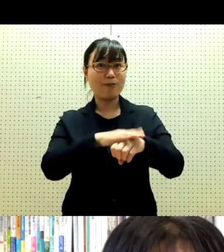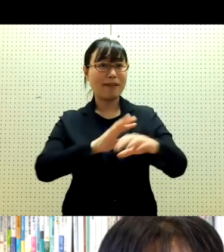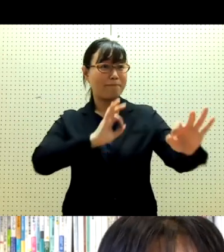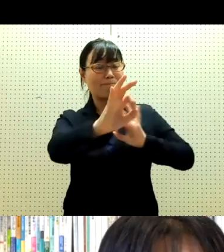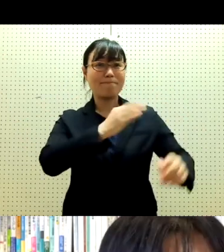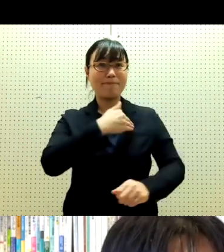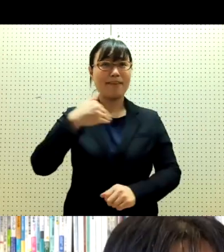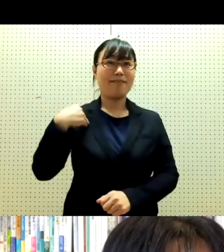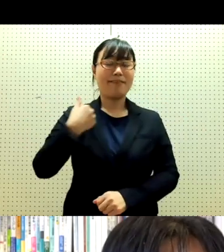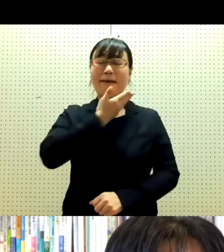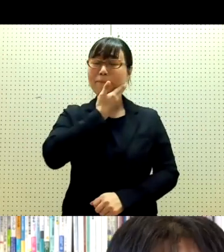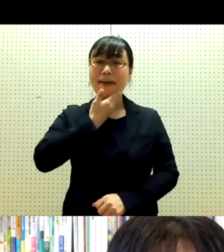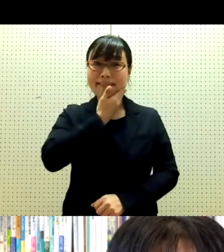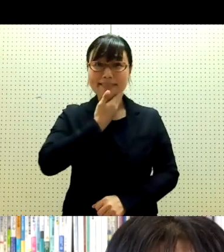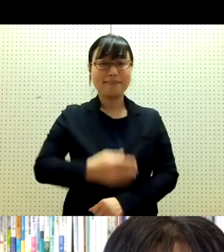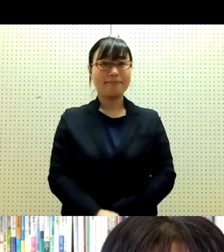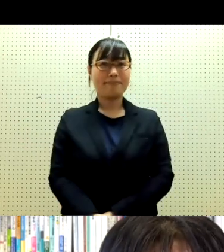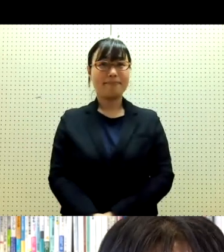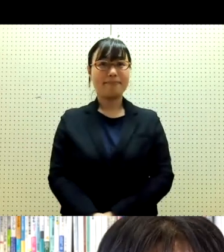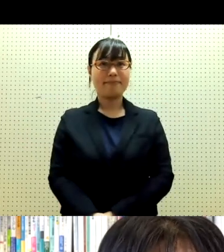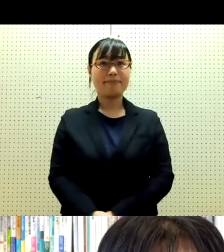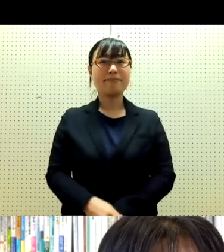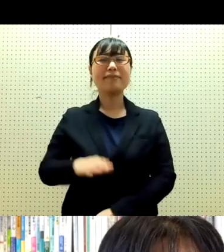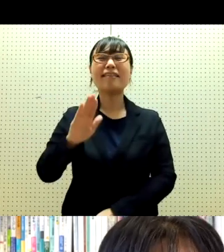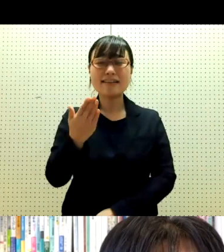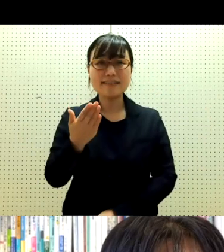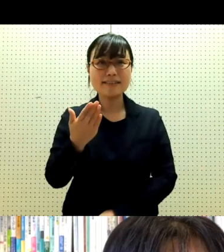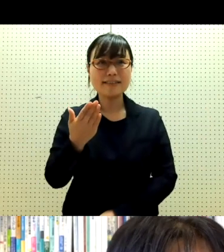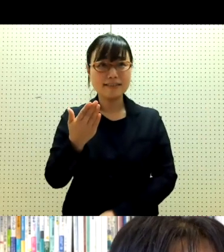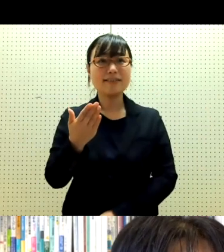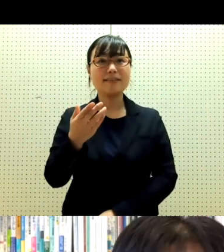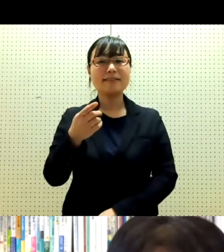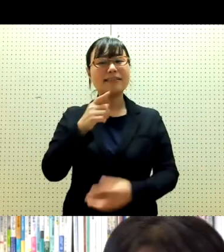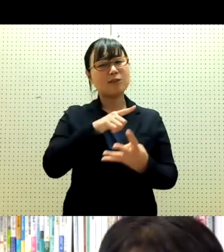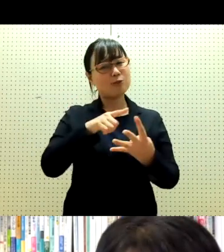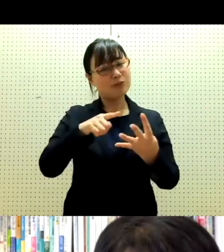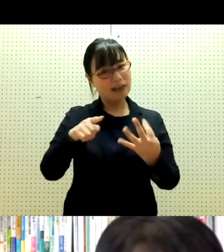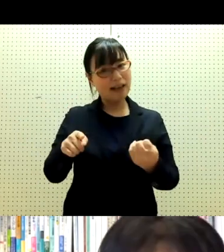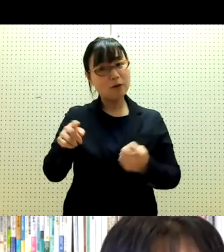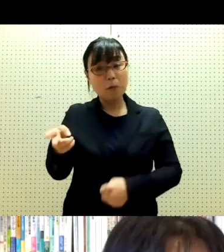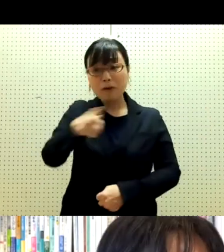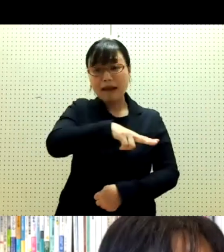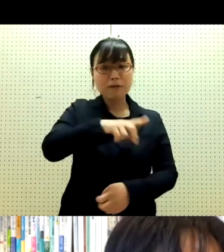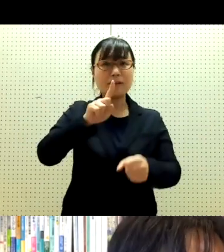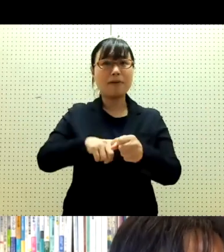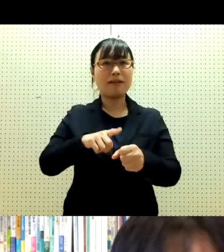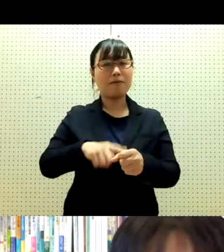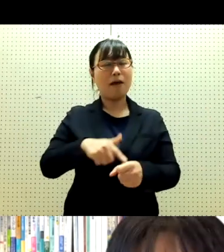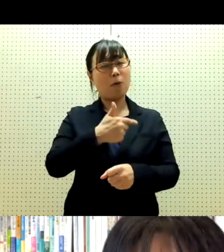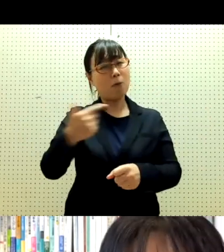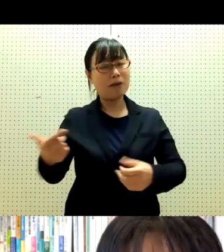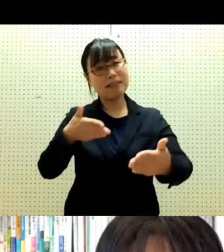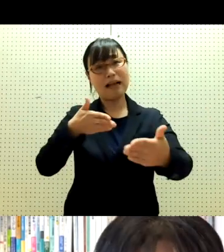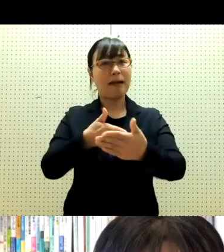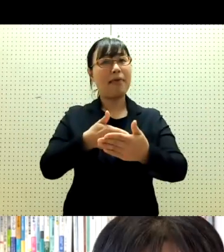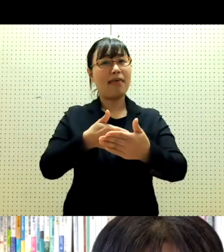くということですね。でただし、その間にはですね、いくつか大きな、壁があるということも分かって